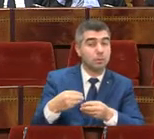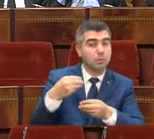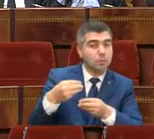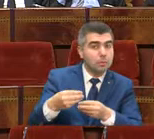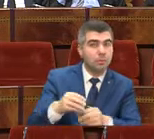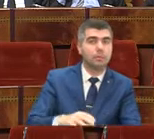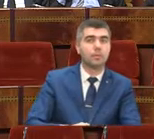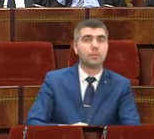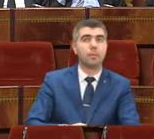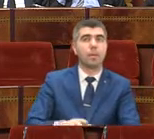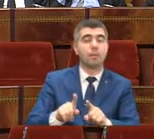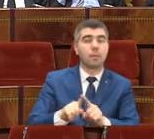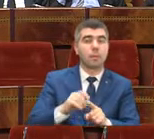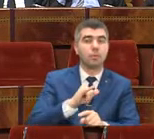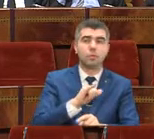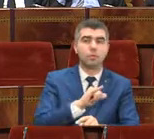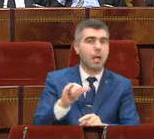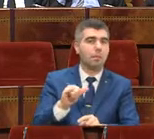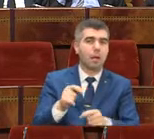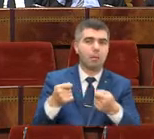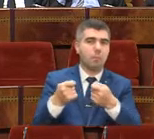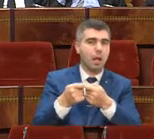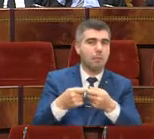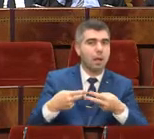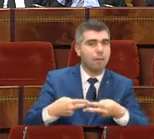الوزيرة غير مقبول إطلاقاً،